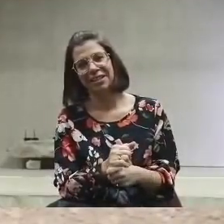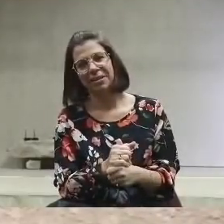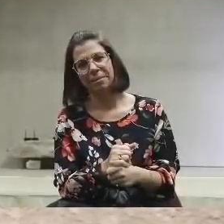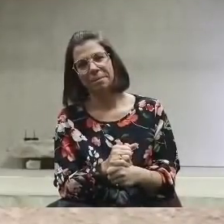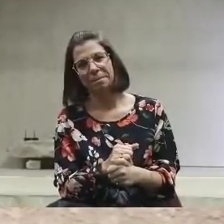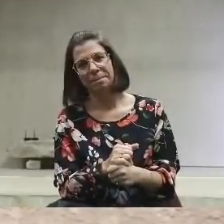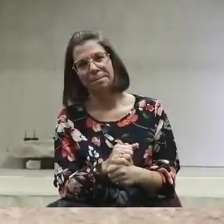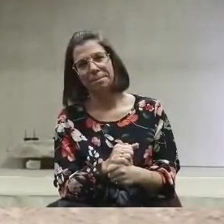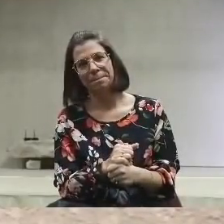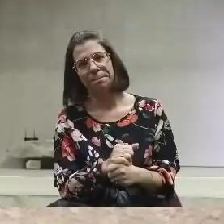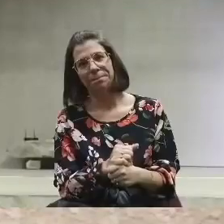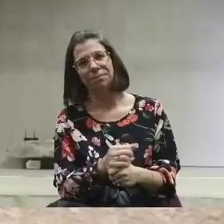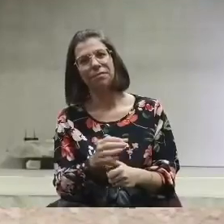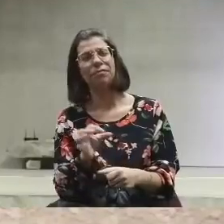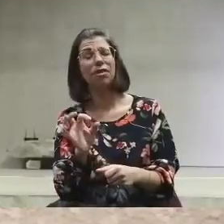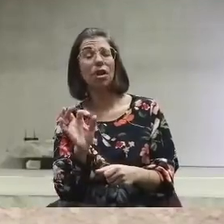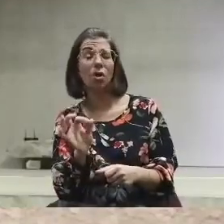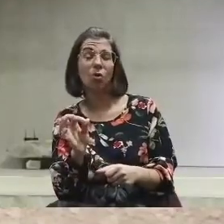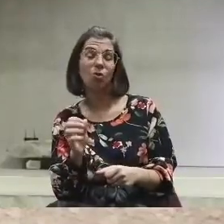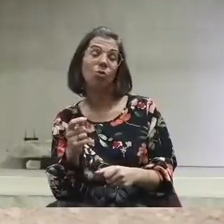J'accepte, parce que c'est la vérité.